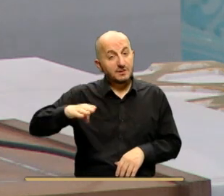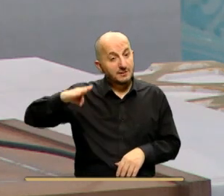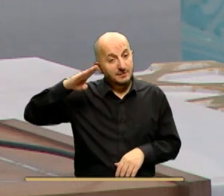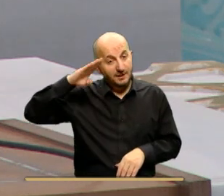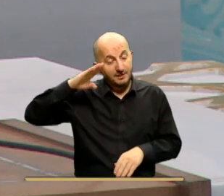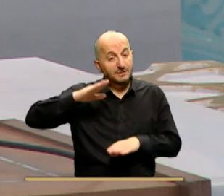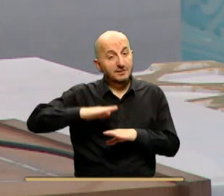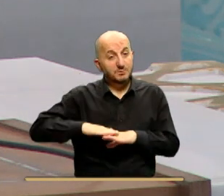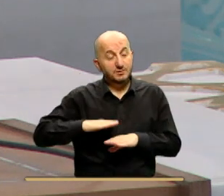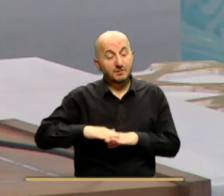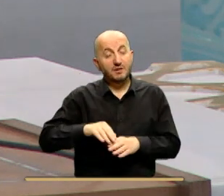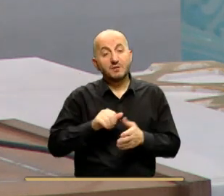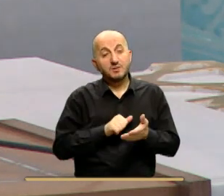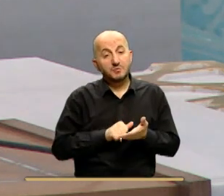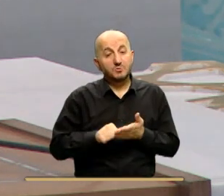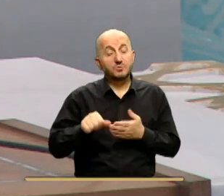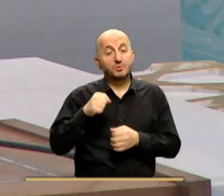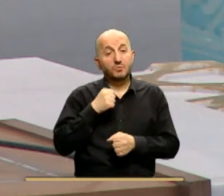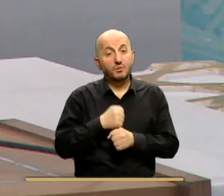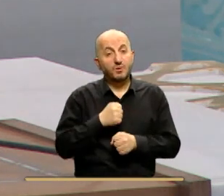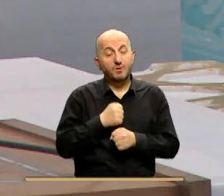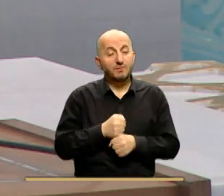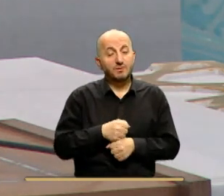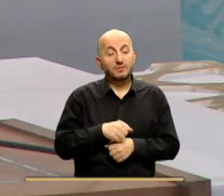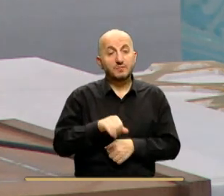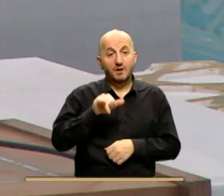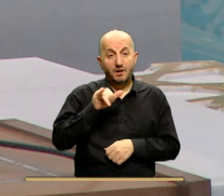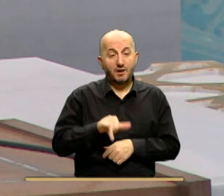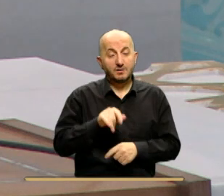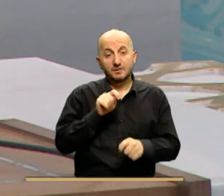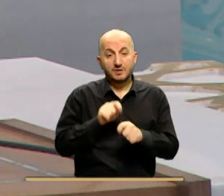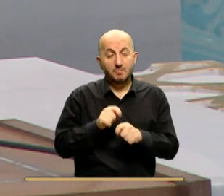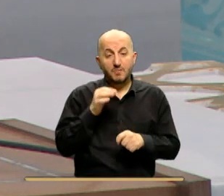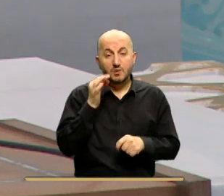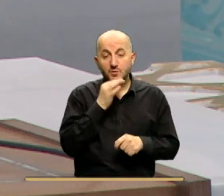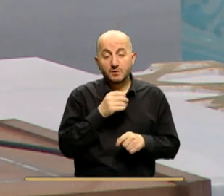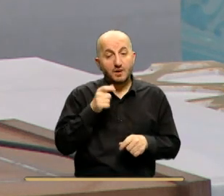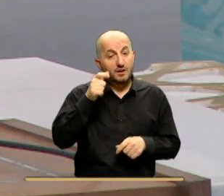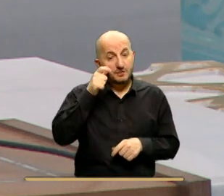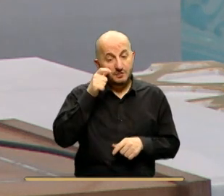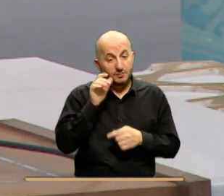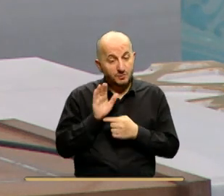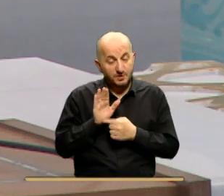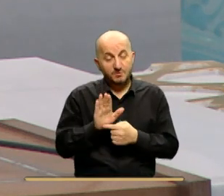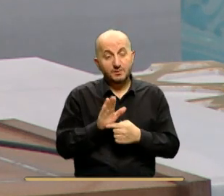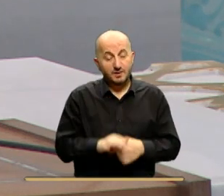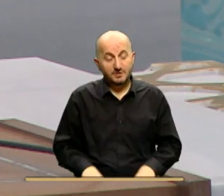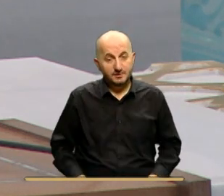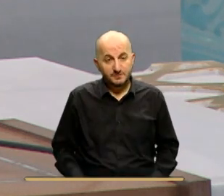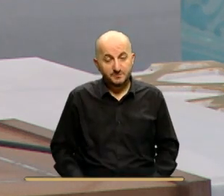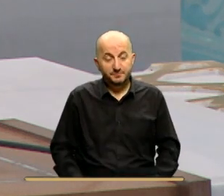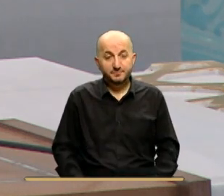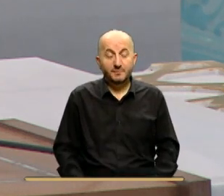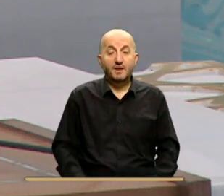etmişler ve bütün verilen vazifeleri bir hakkın yerine getirmek üzere hassasiyet göstermişlerdir.